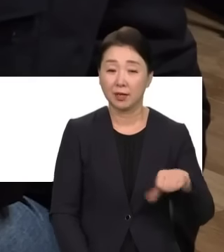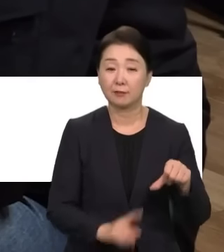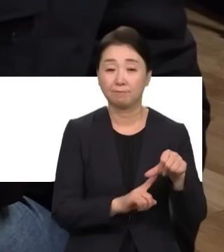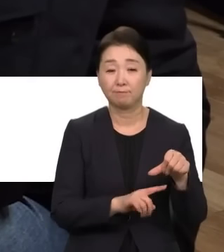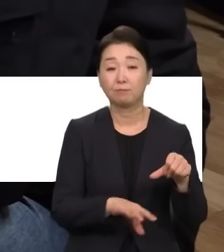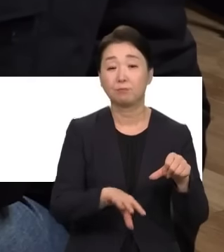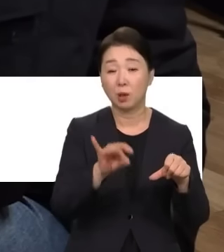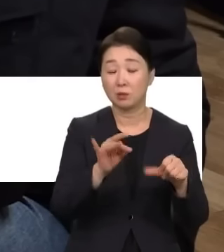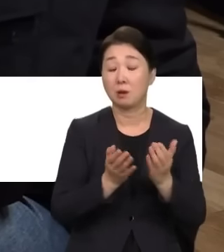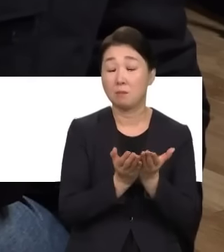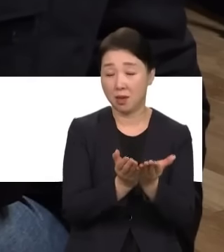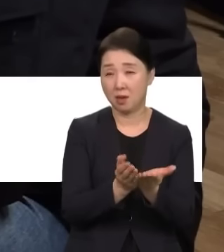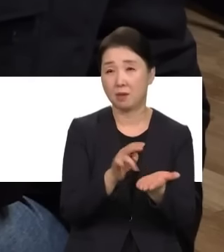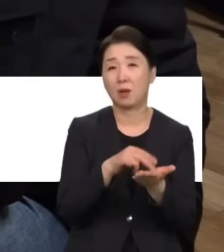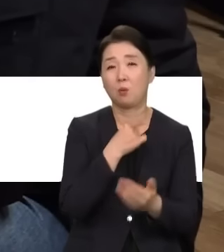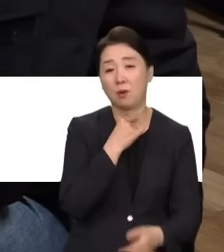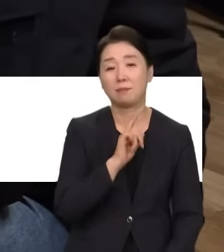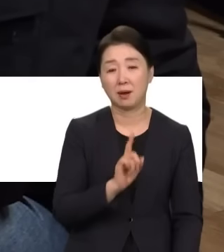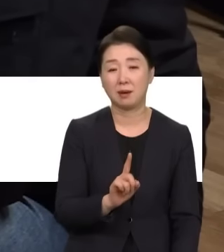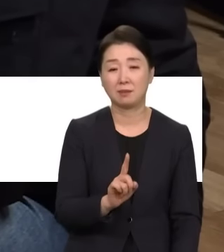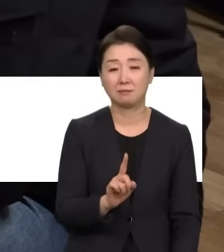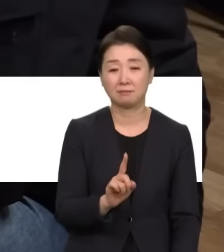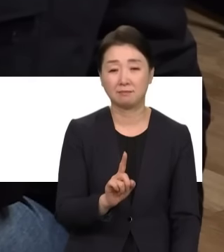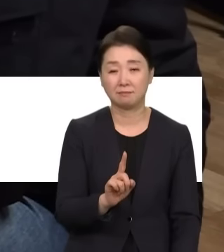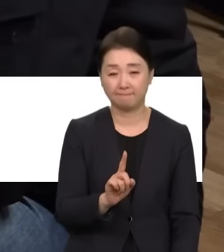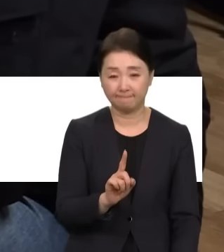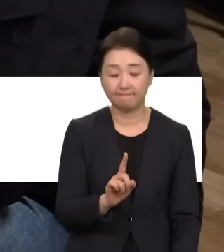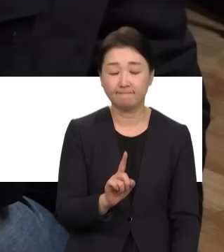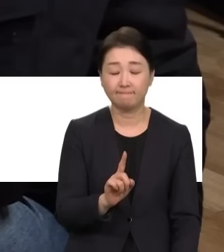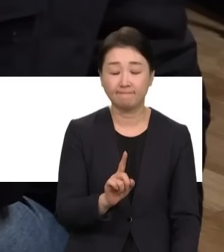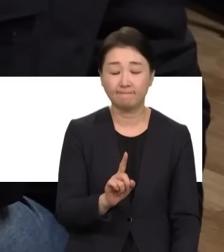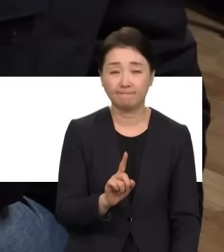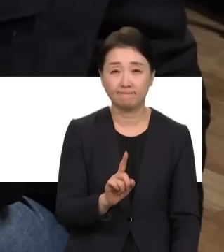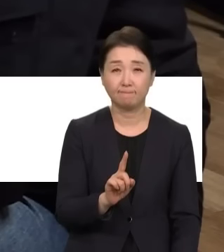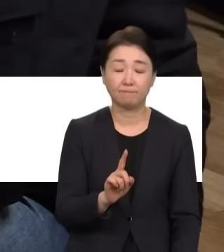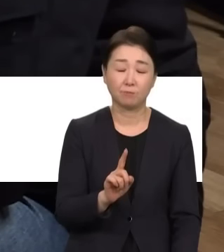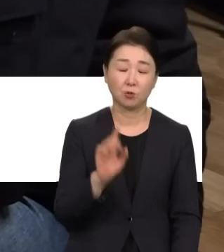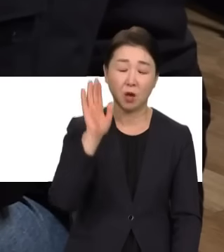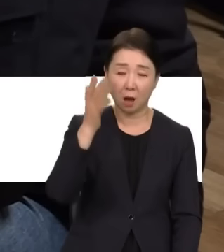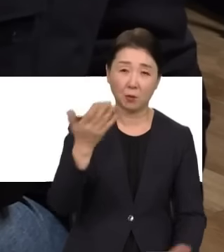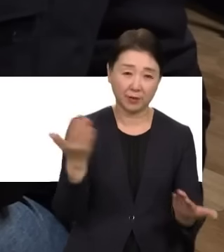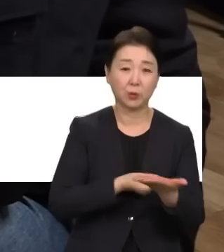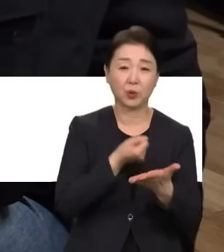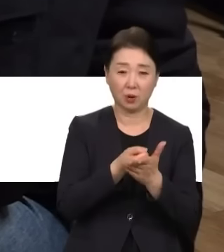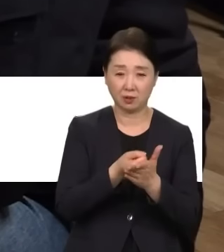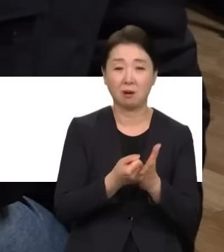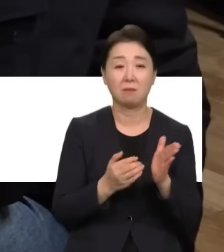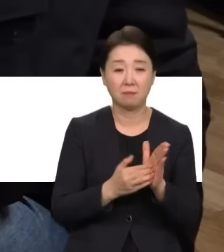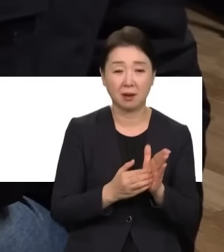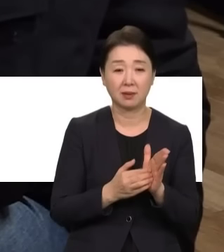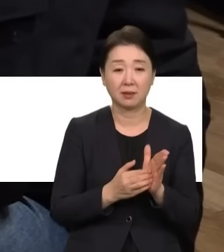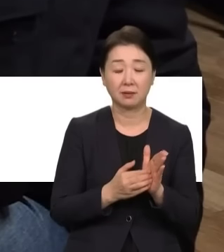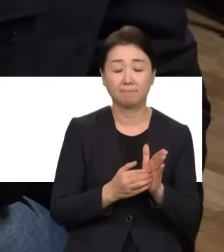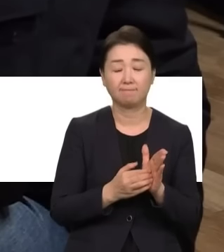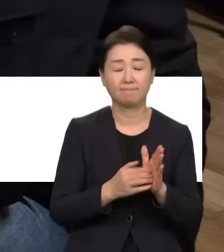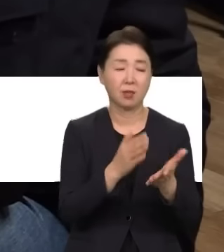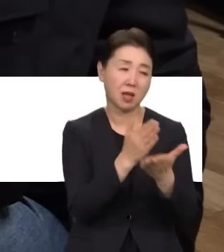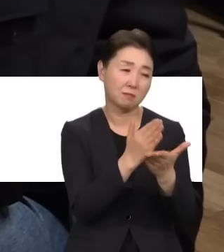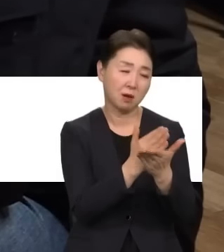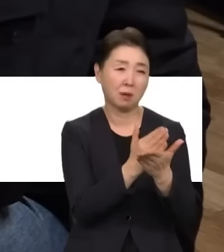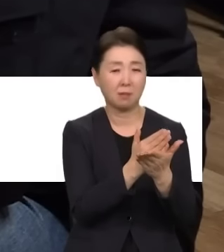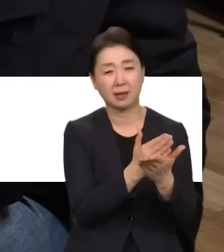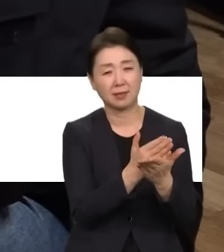먼저 이쪽으로 배를 타겠다고 생각을 하고 진로를 정했기 때문에